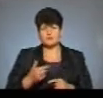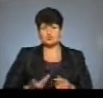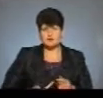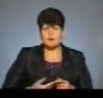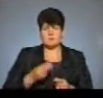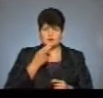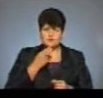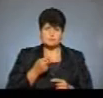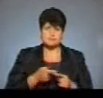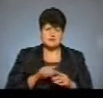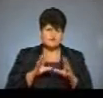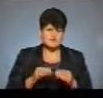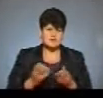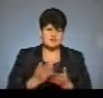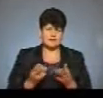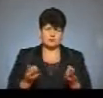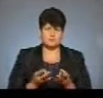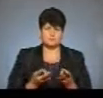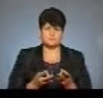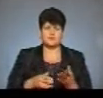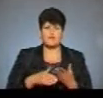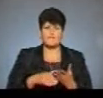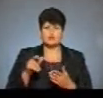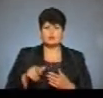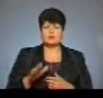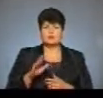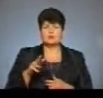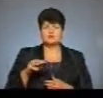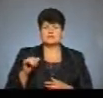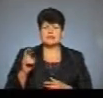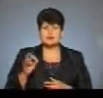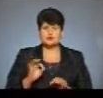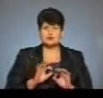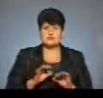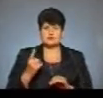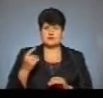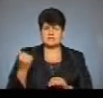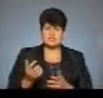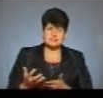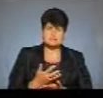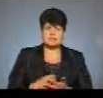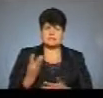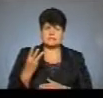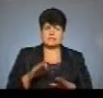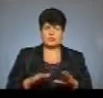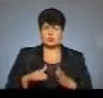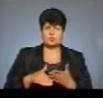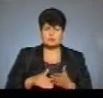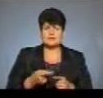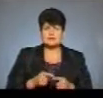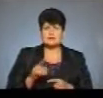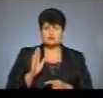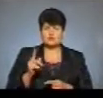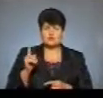у нас є для цього все необхідне. Волонтер Володимир Мосейко розповідає, за тиждень зібрали 3 тонни допомоги. Це буде